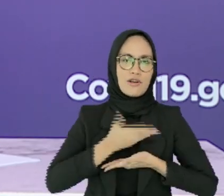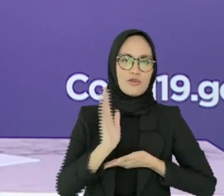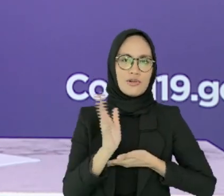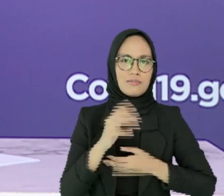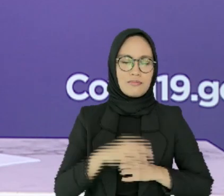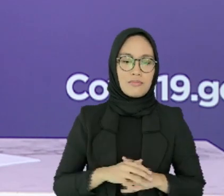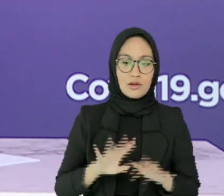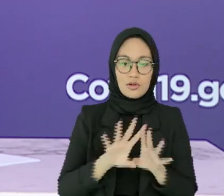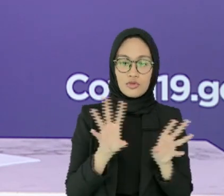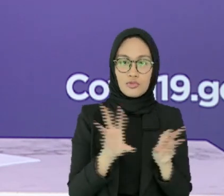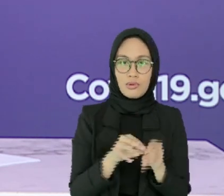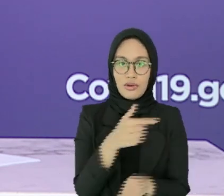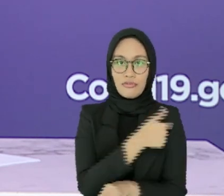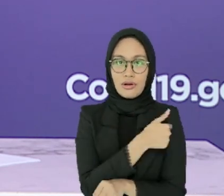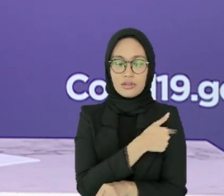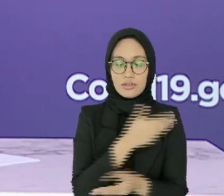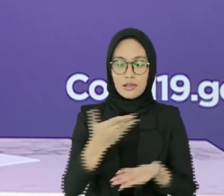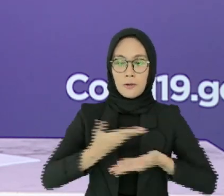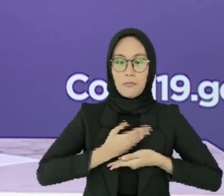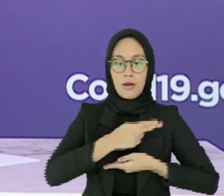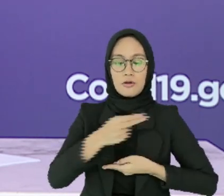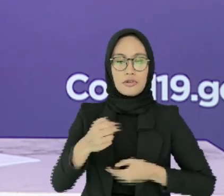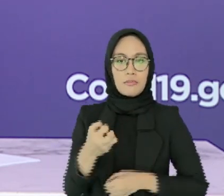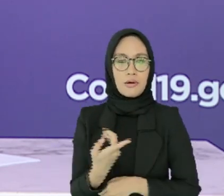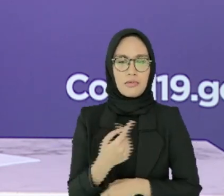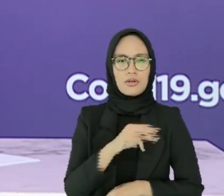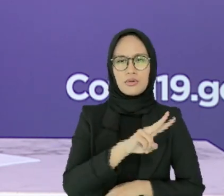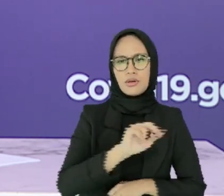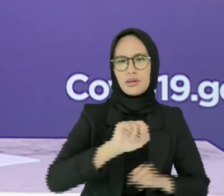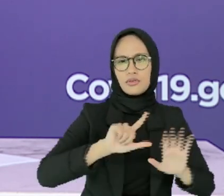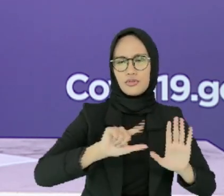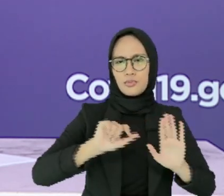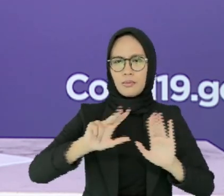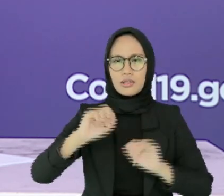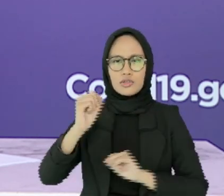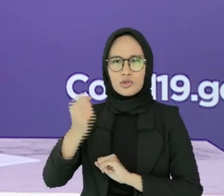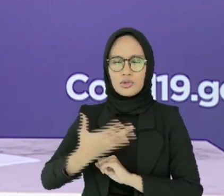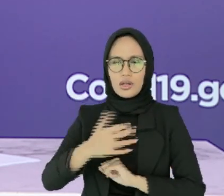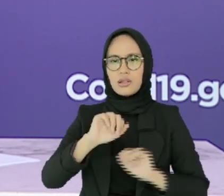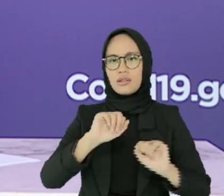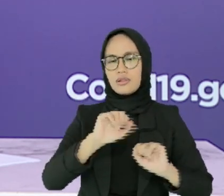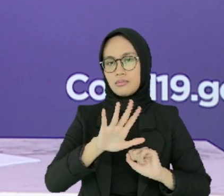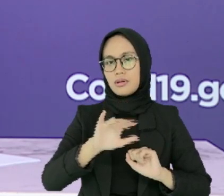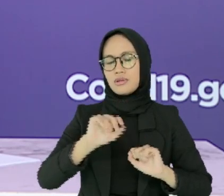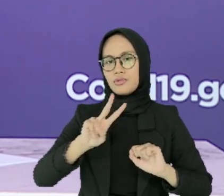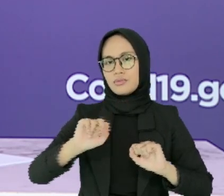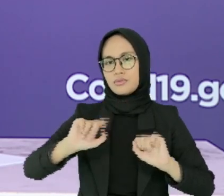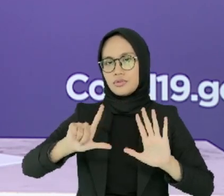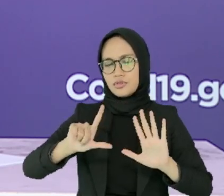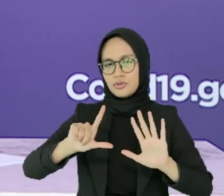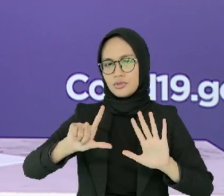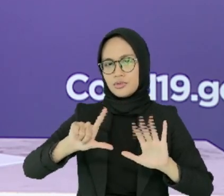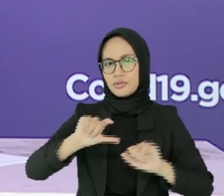19 yang sudah diterima Indonesia menjadi 278 juta 520